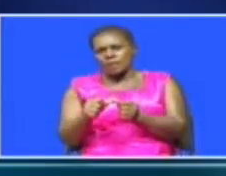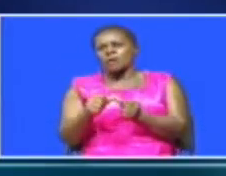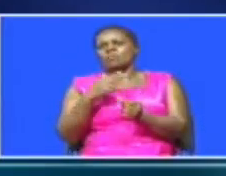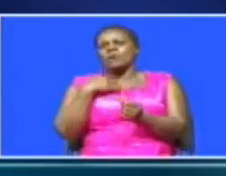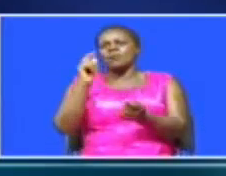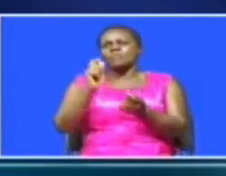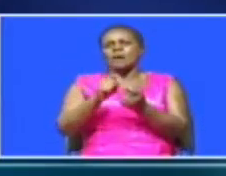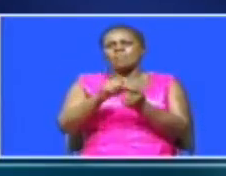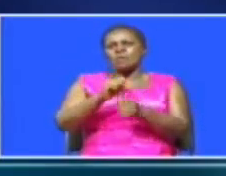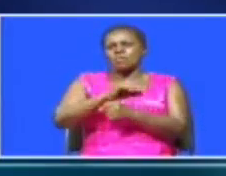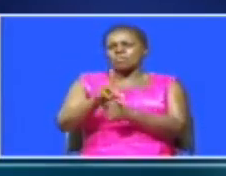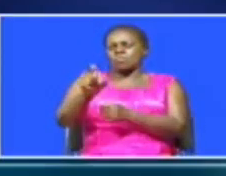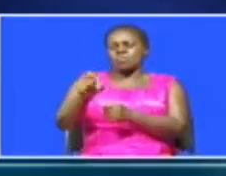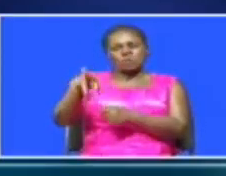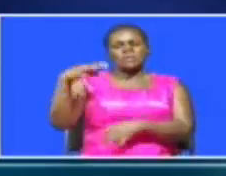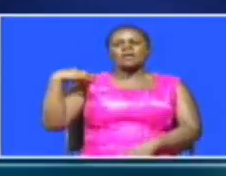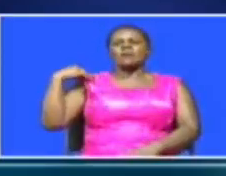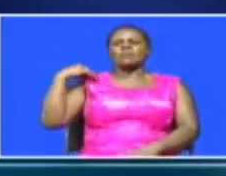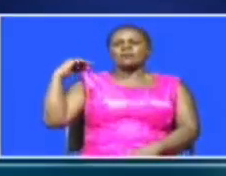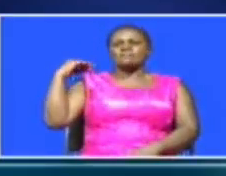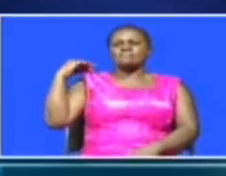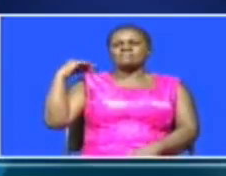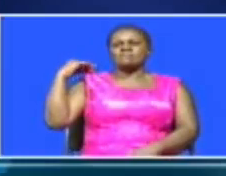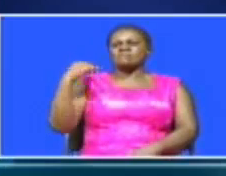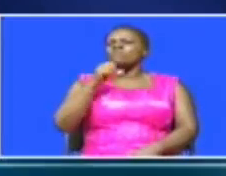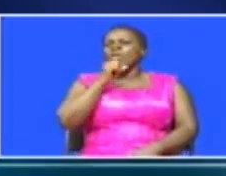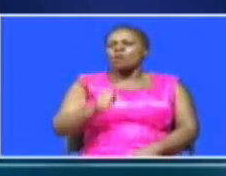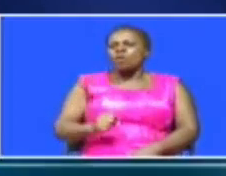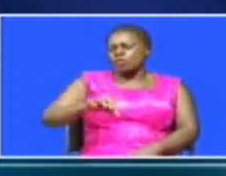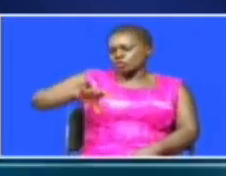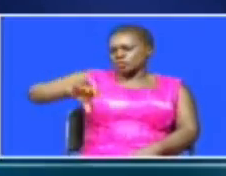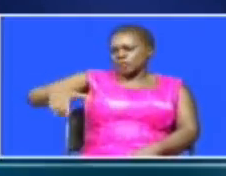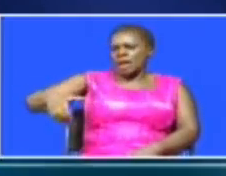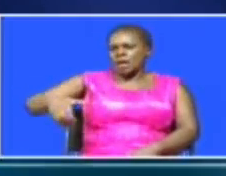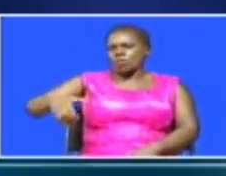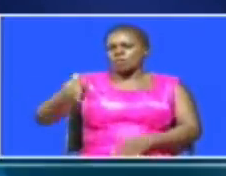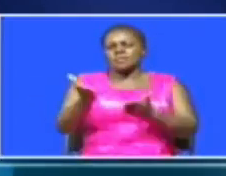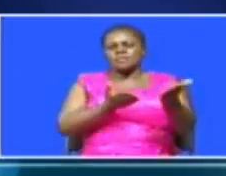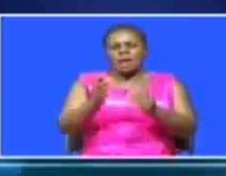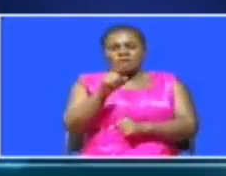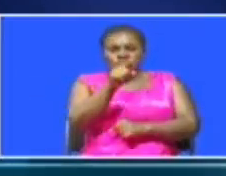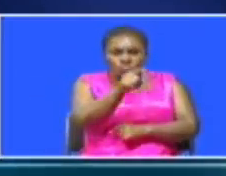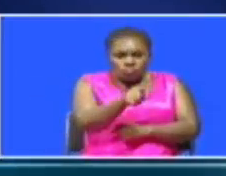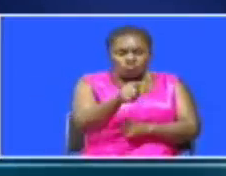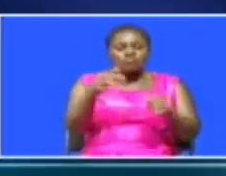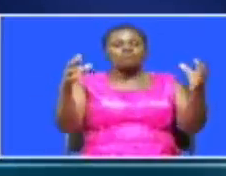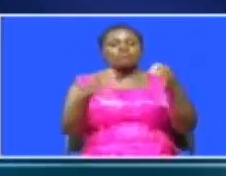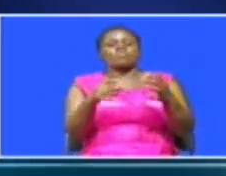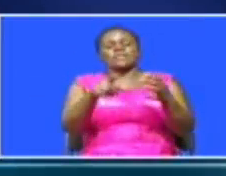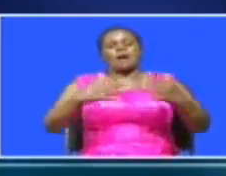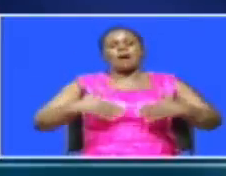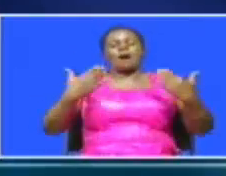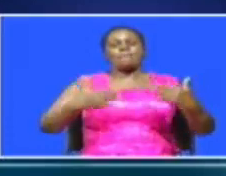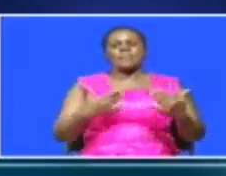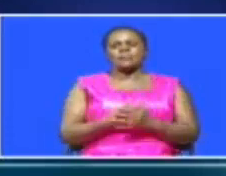kujipima coronavirus kwa hiari yako, tuko hapa maeneo ya Old Town na kuweza kuhudumikia wewe na jamii